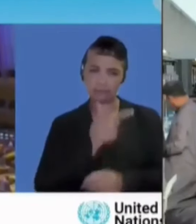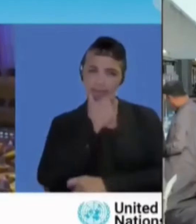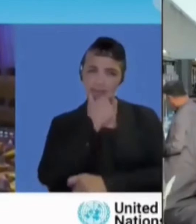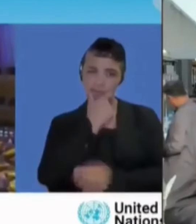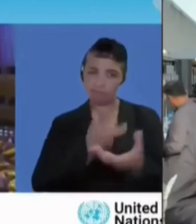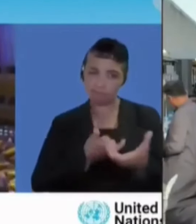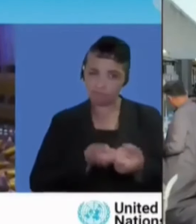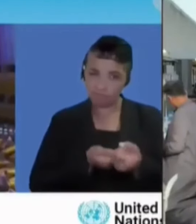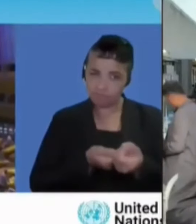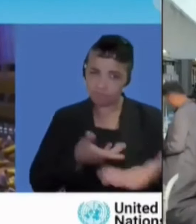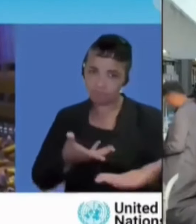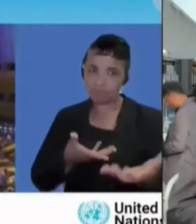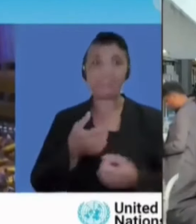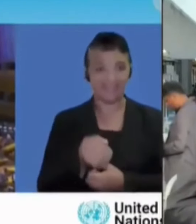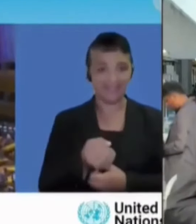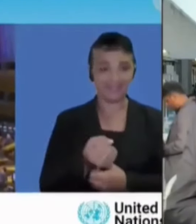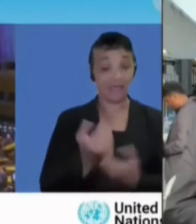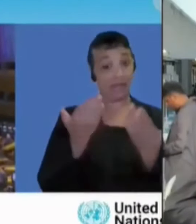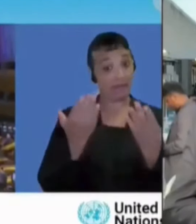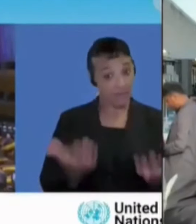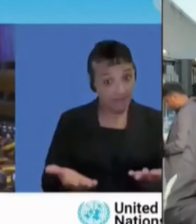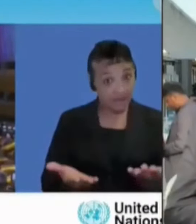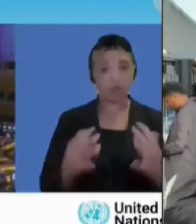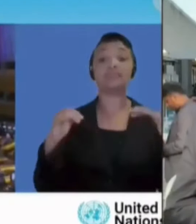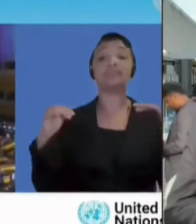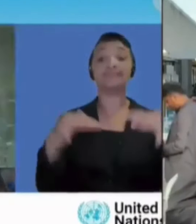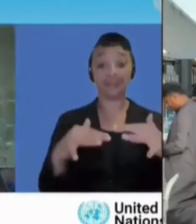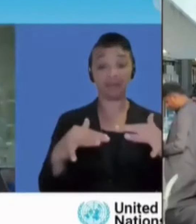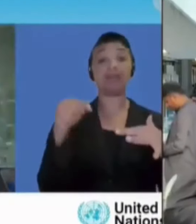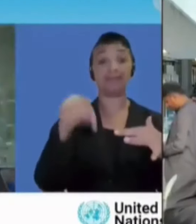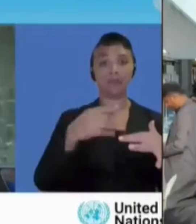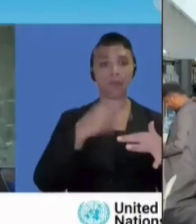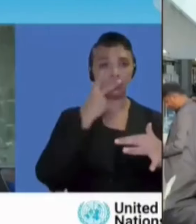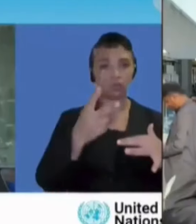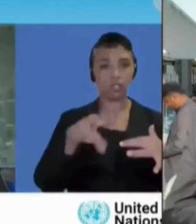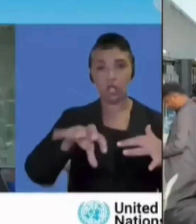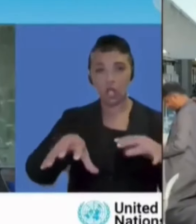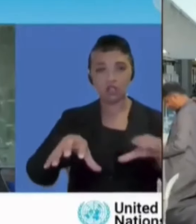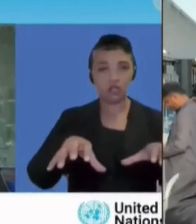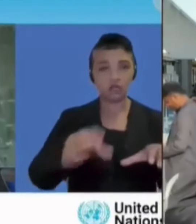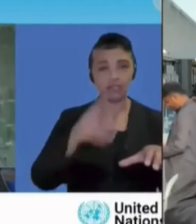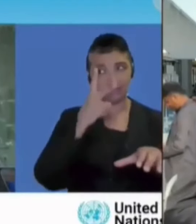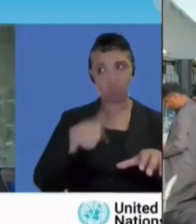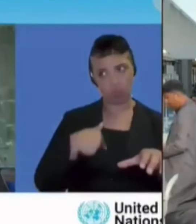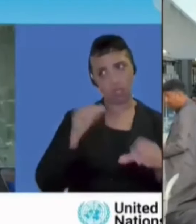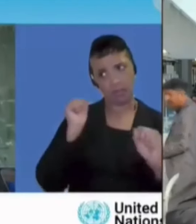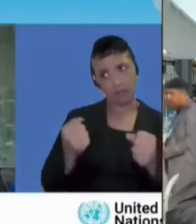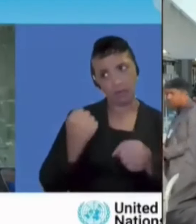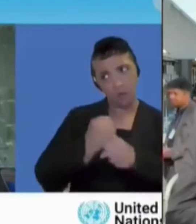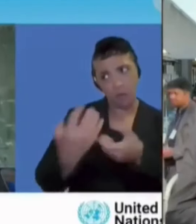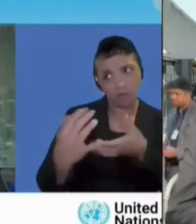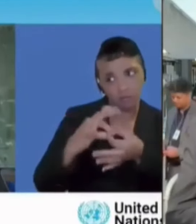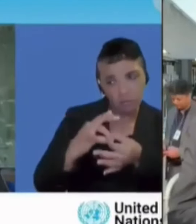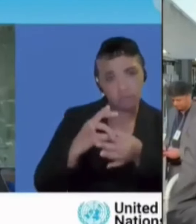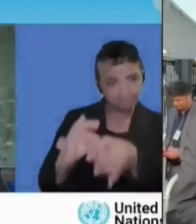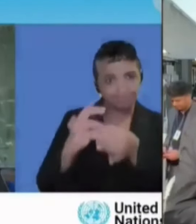sebagainya. Untuk itu, untuk pertama kalinya, Sekjen PBB mengutus Menlu Retno Marsudi untuk menjadi utusan khusus PBB